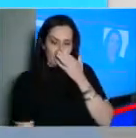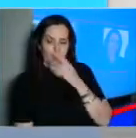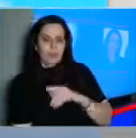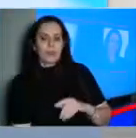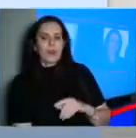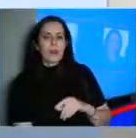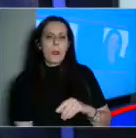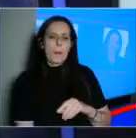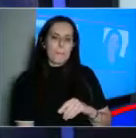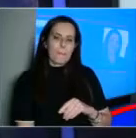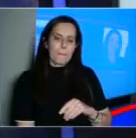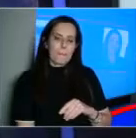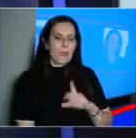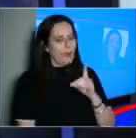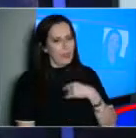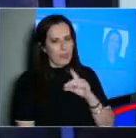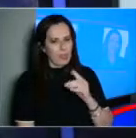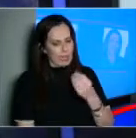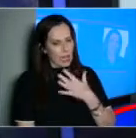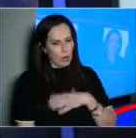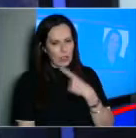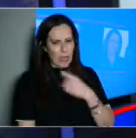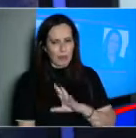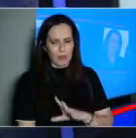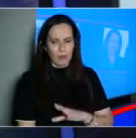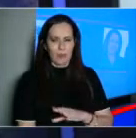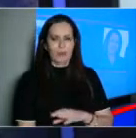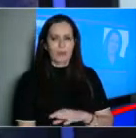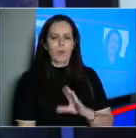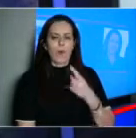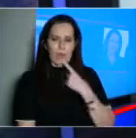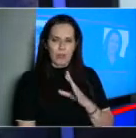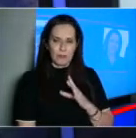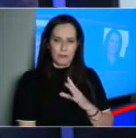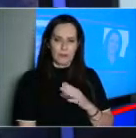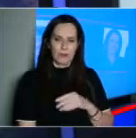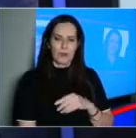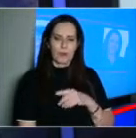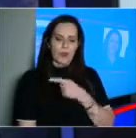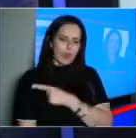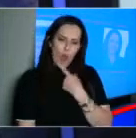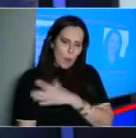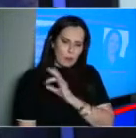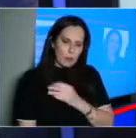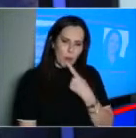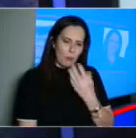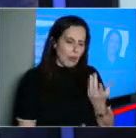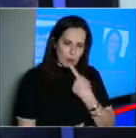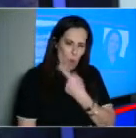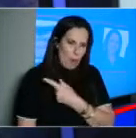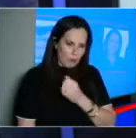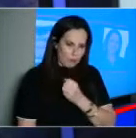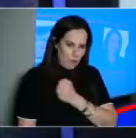החדש. אבל אני רוצה, רגע, רעות, אני רוצה לדבר איתך, תשמעי. כן. בוא נדבר על זה, יושבת שלהבת, ואומרת בעצם אמירה מאוד